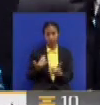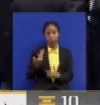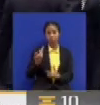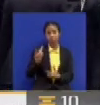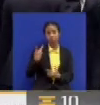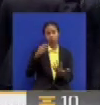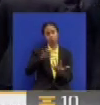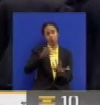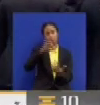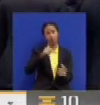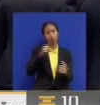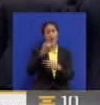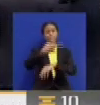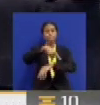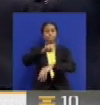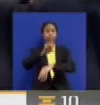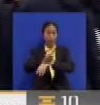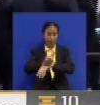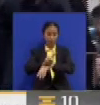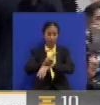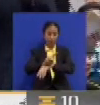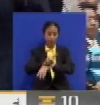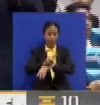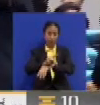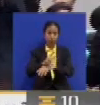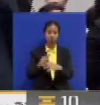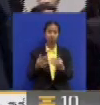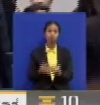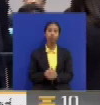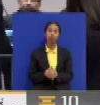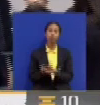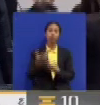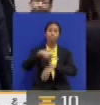อดีตบริวารของทักษิณนะเท่าไหร่กันแล้วไง